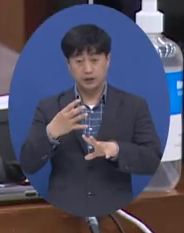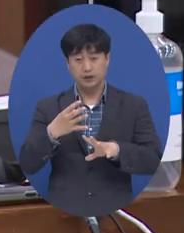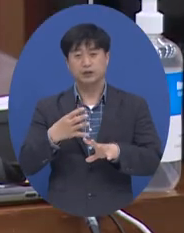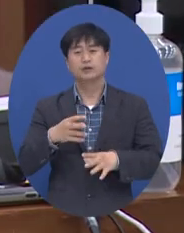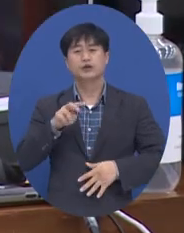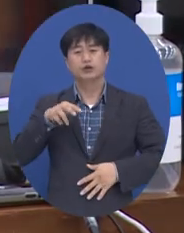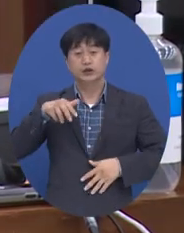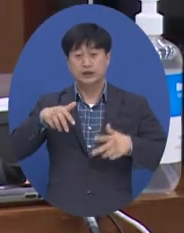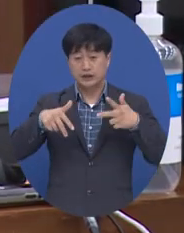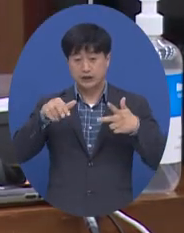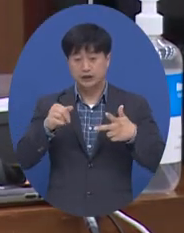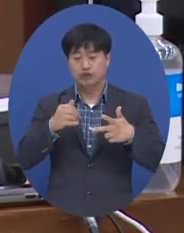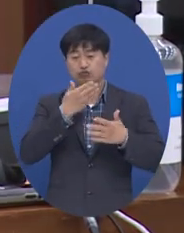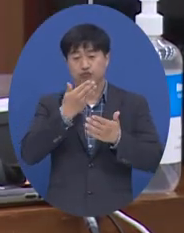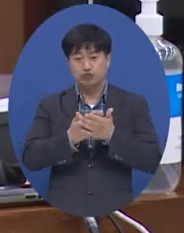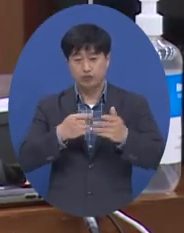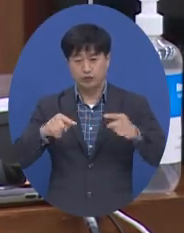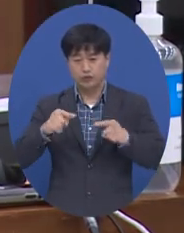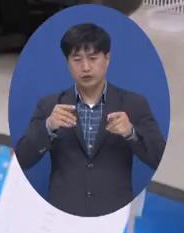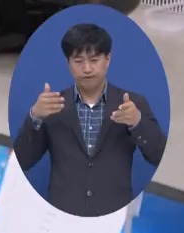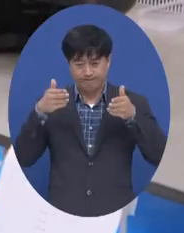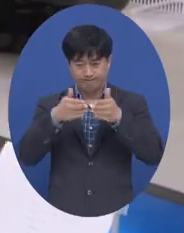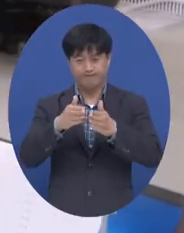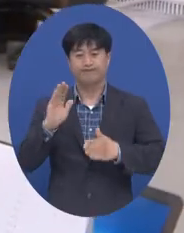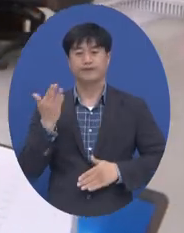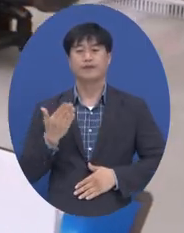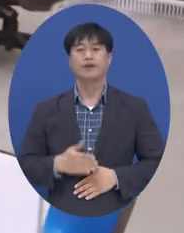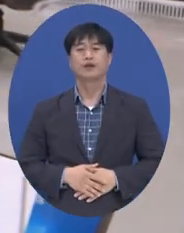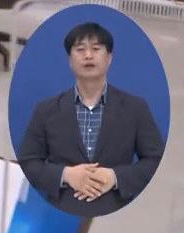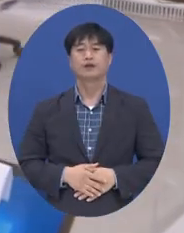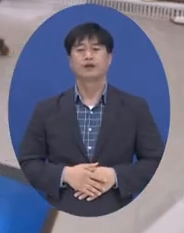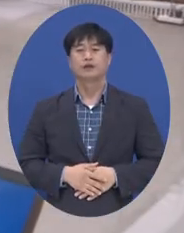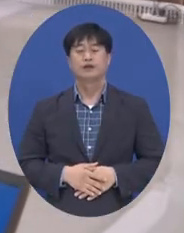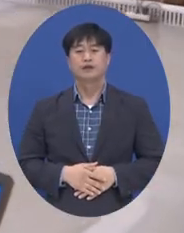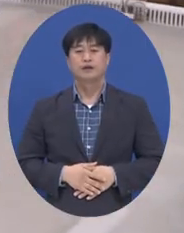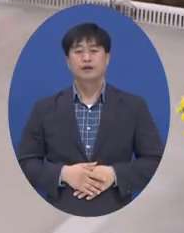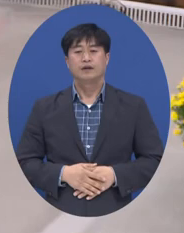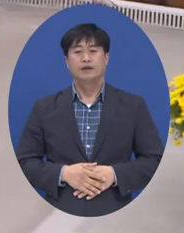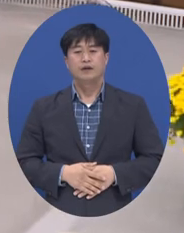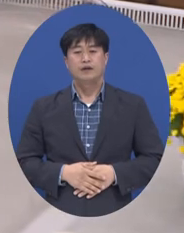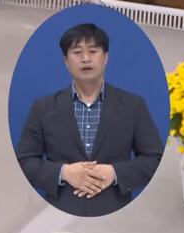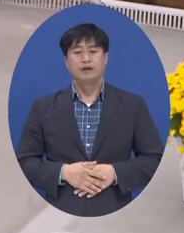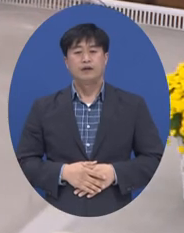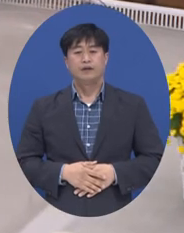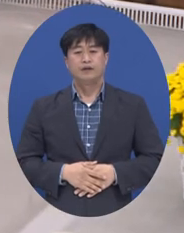7기 경기도의 주요 정책들이 조명을 받았습니다. 경기GTV 구영슬입니다.